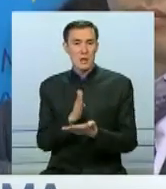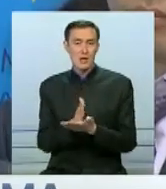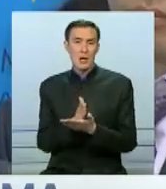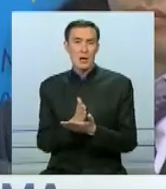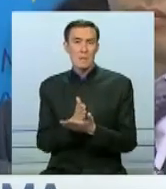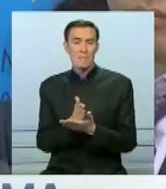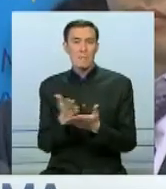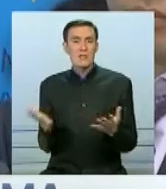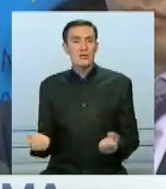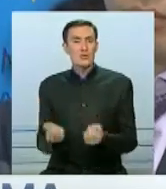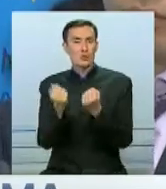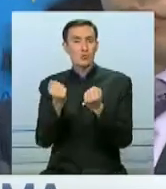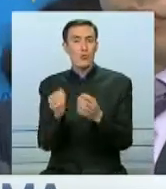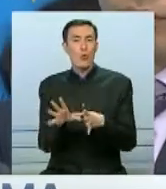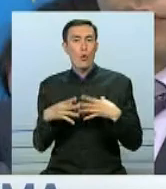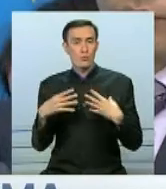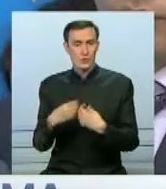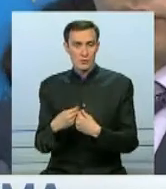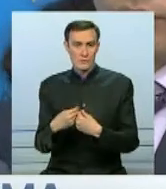общества. Это он должен был